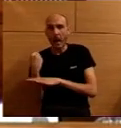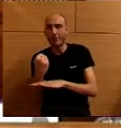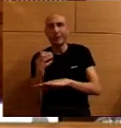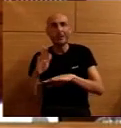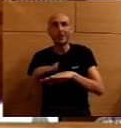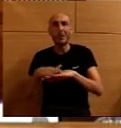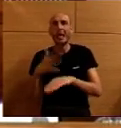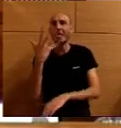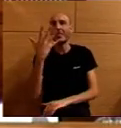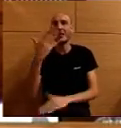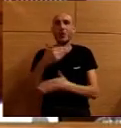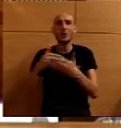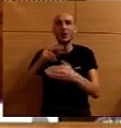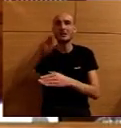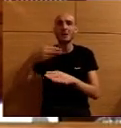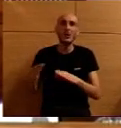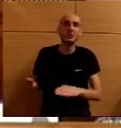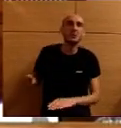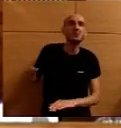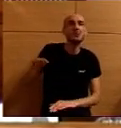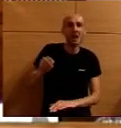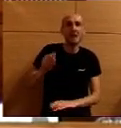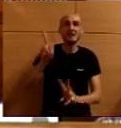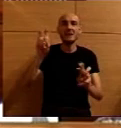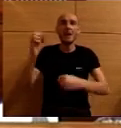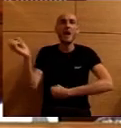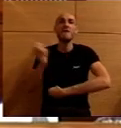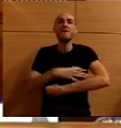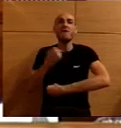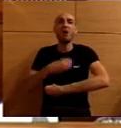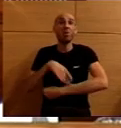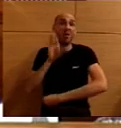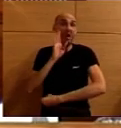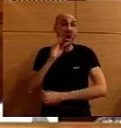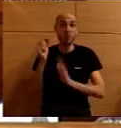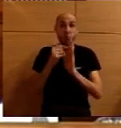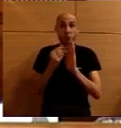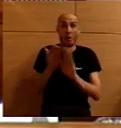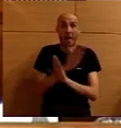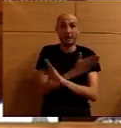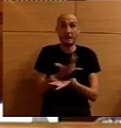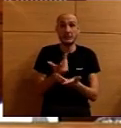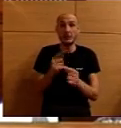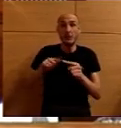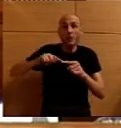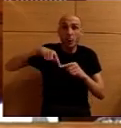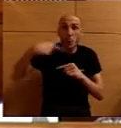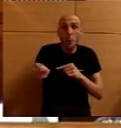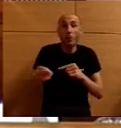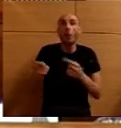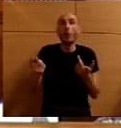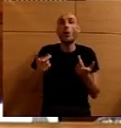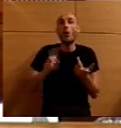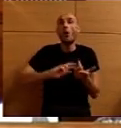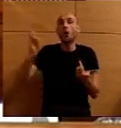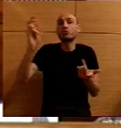per a que incrementem en 5 milions d'euros el fons de contingència. Me proposaran d'ací uns minuts una